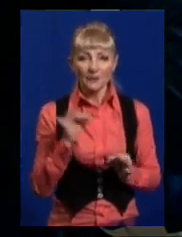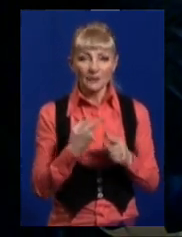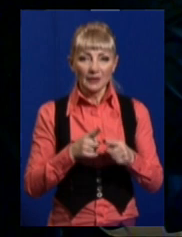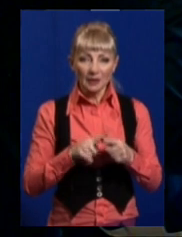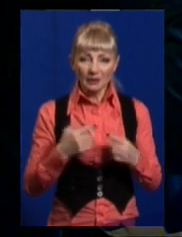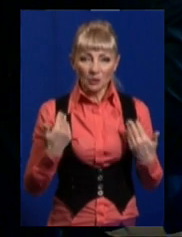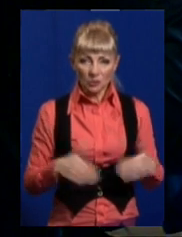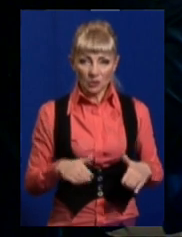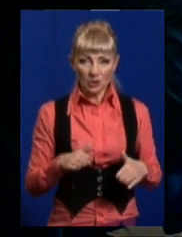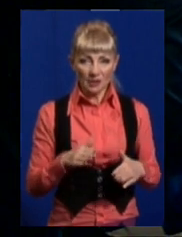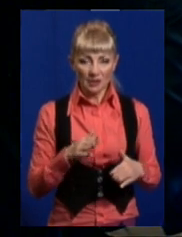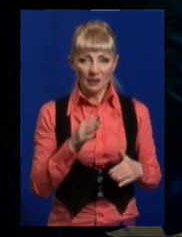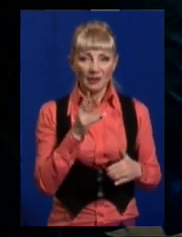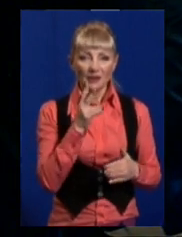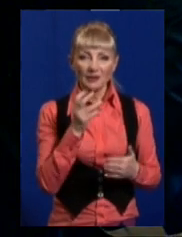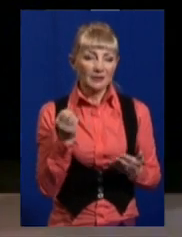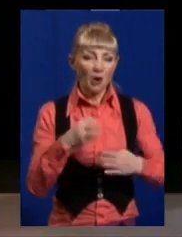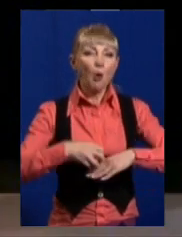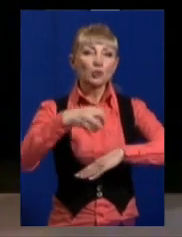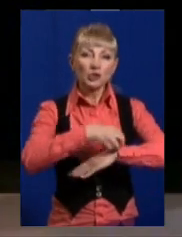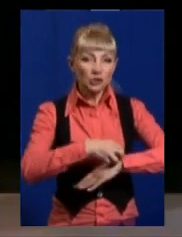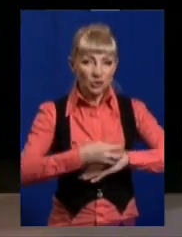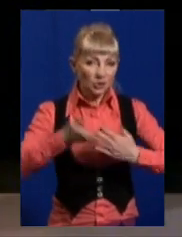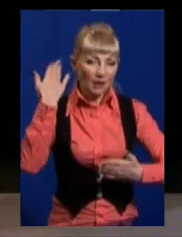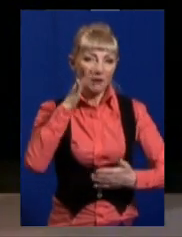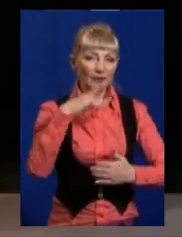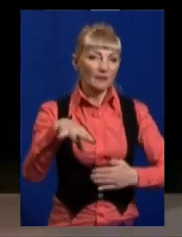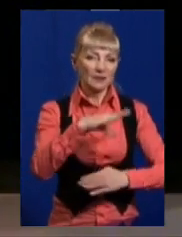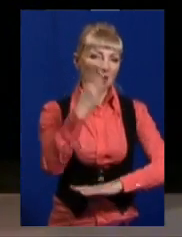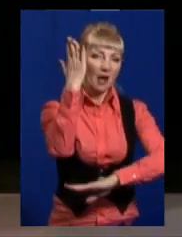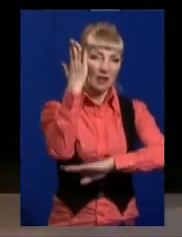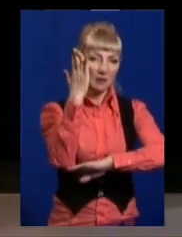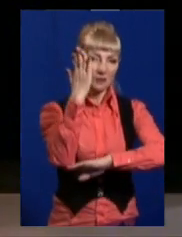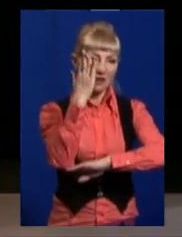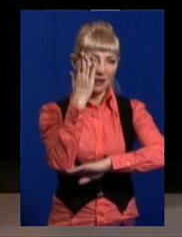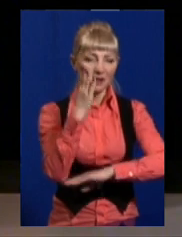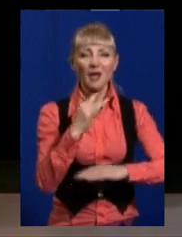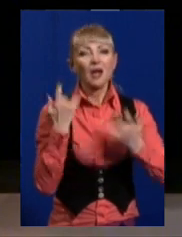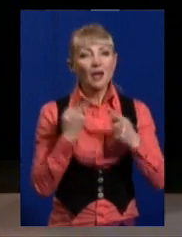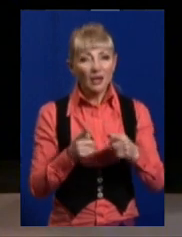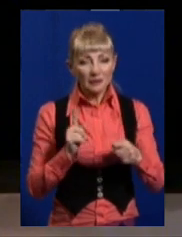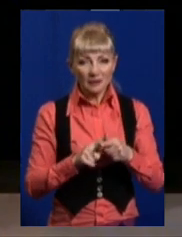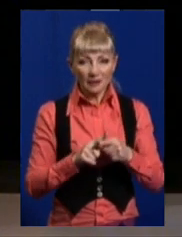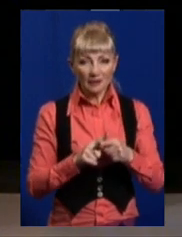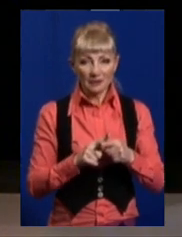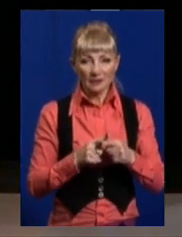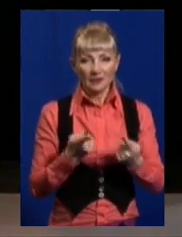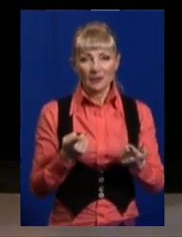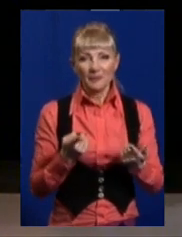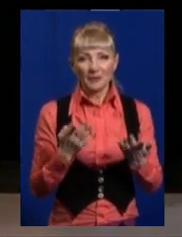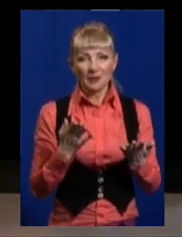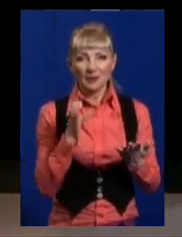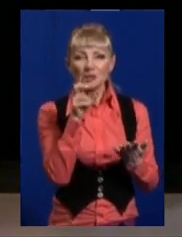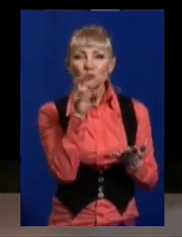не часи комуністичної партії, коли всі голосували одностайно. Це, в принципі, процес збирання голосів